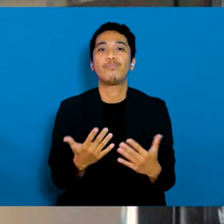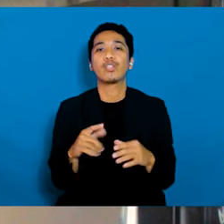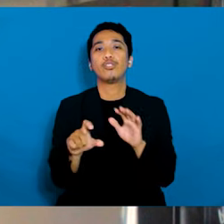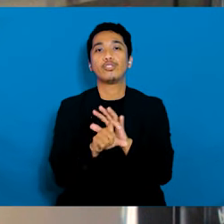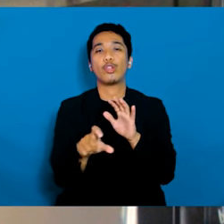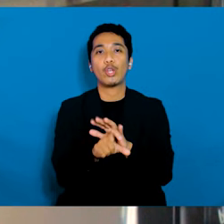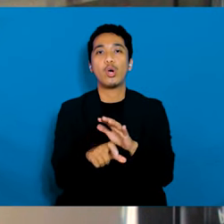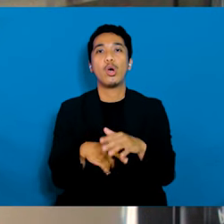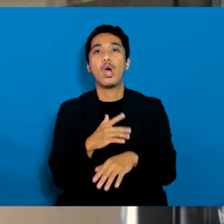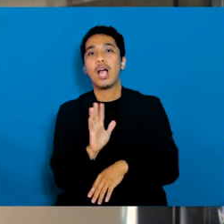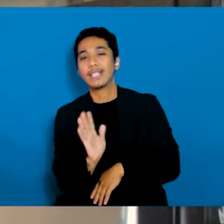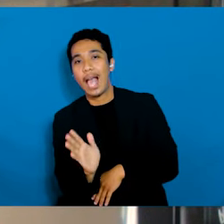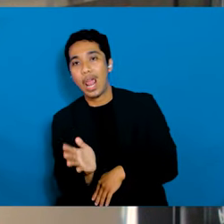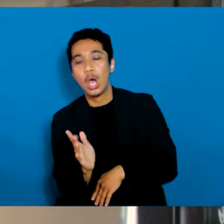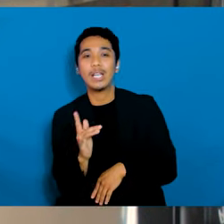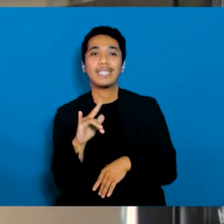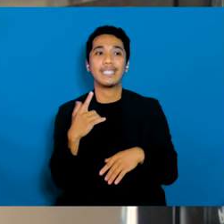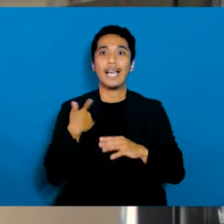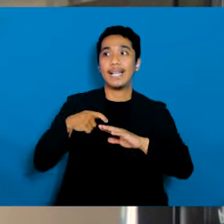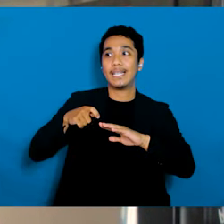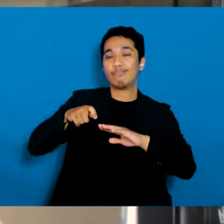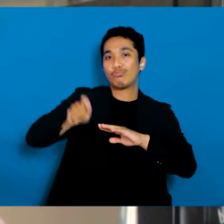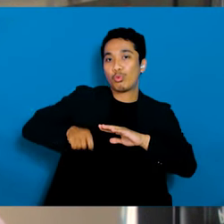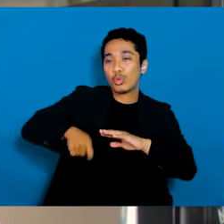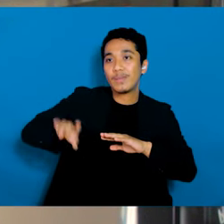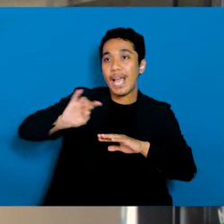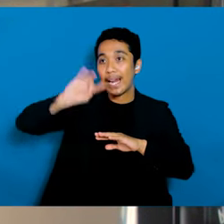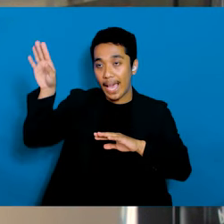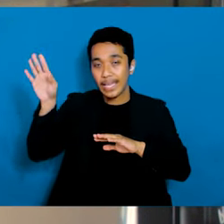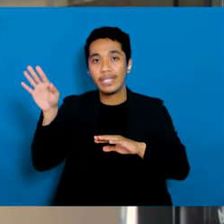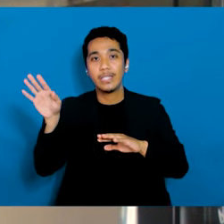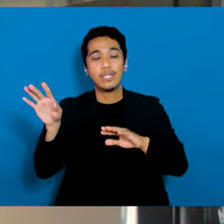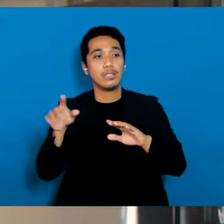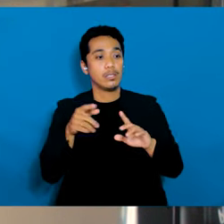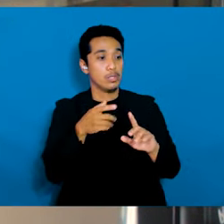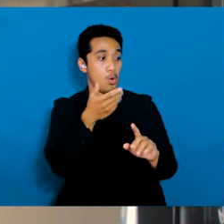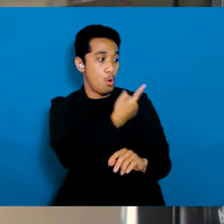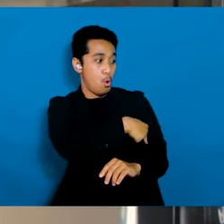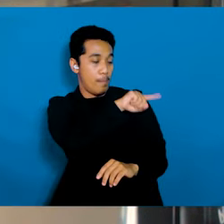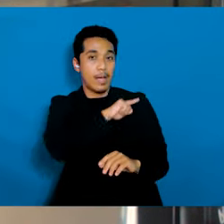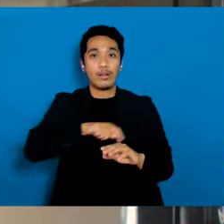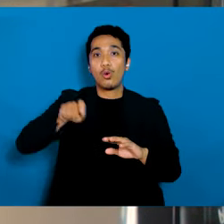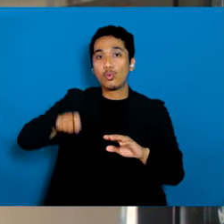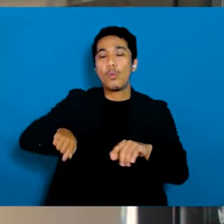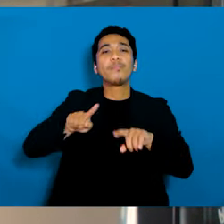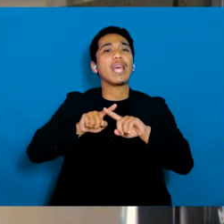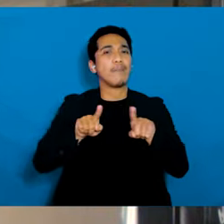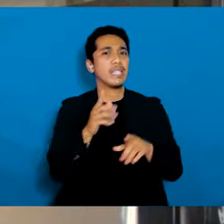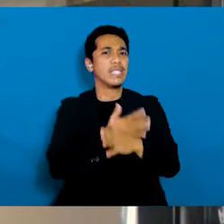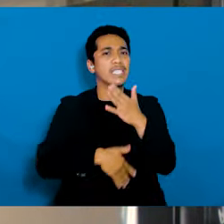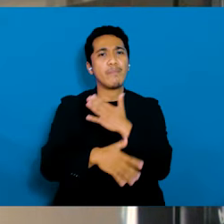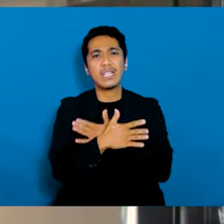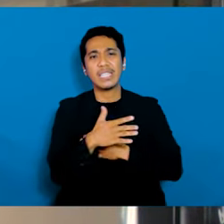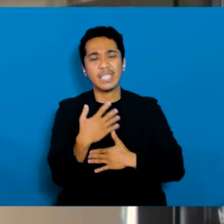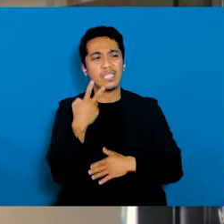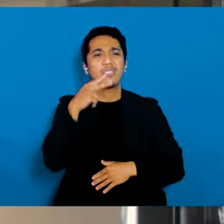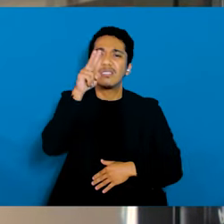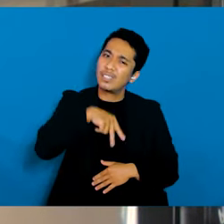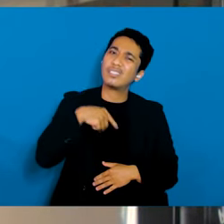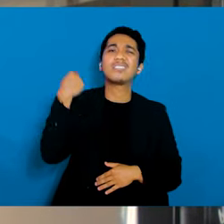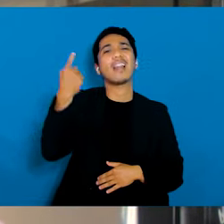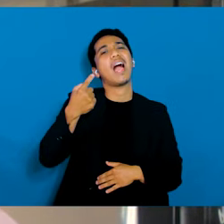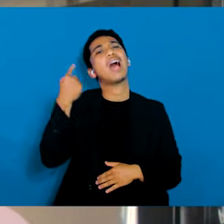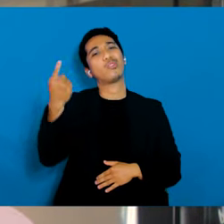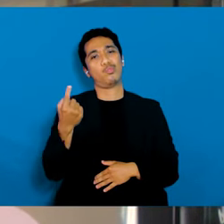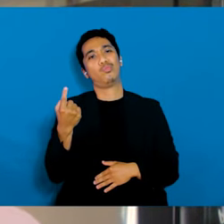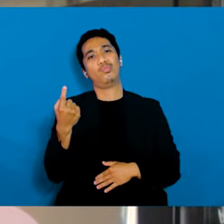adalah misalkan ada klausul dia tidak ditetapkan di dalam ketetapan yang lainnya bahwa dia itu tidak cakap hukum, tapi grade